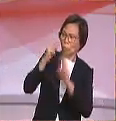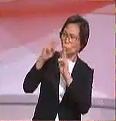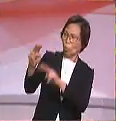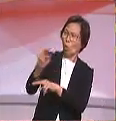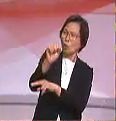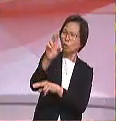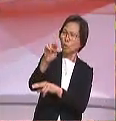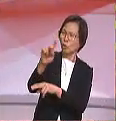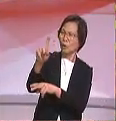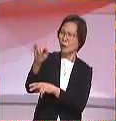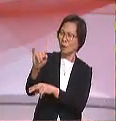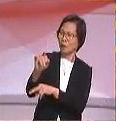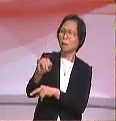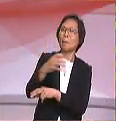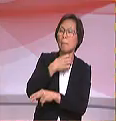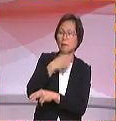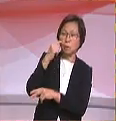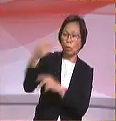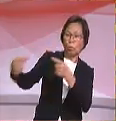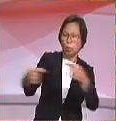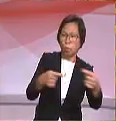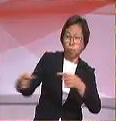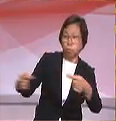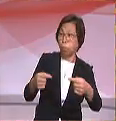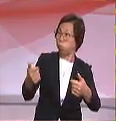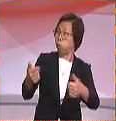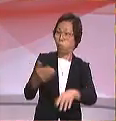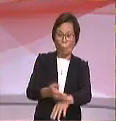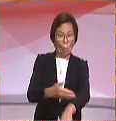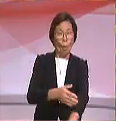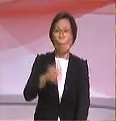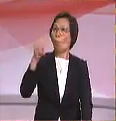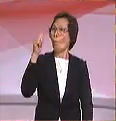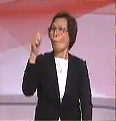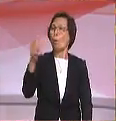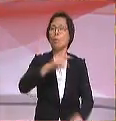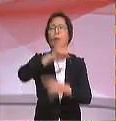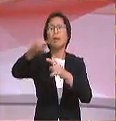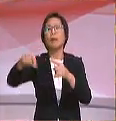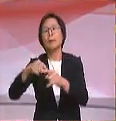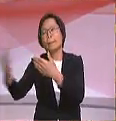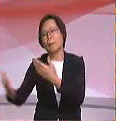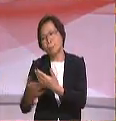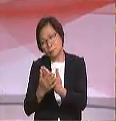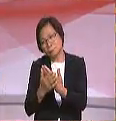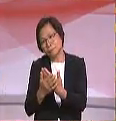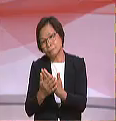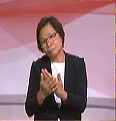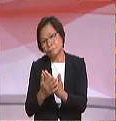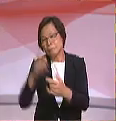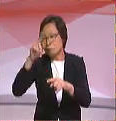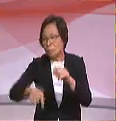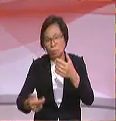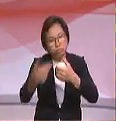Sungkai segitiga kali kita dipertandingan D dampak di dalam peta prestasi yang cukup baik tapi bila mereka balik tak